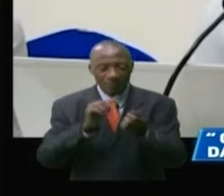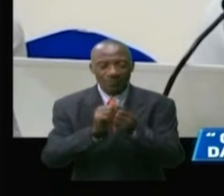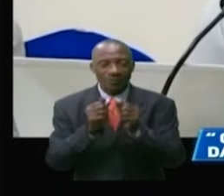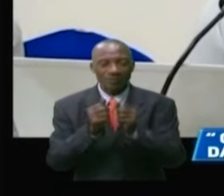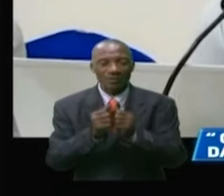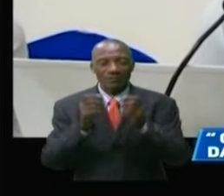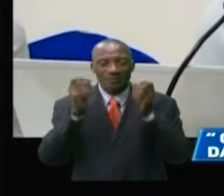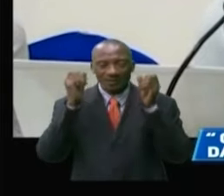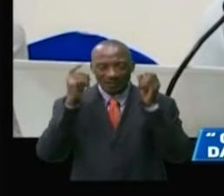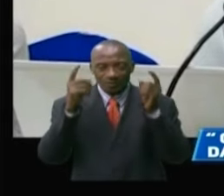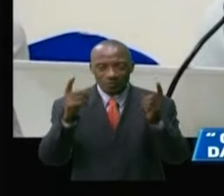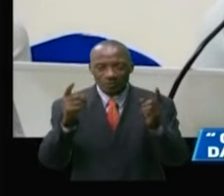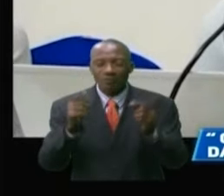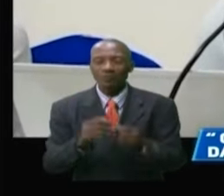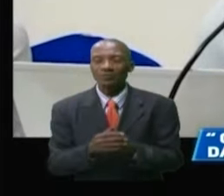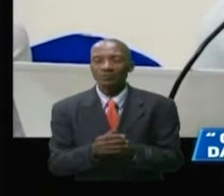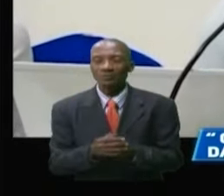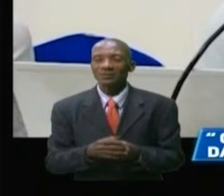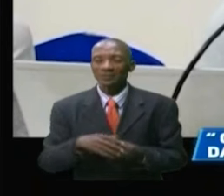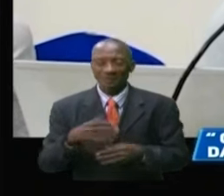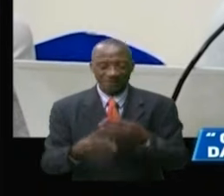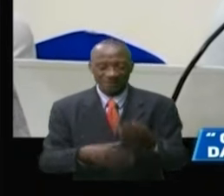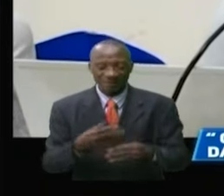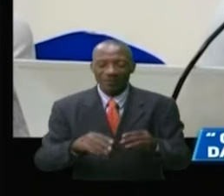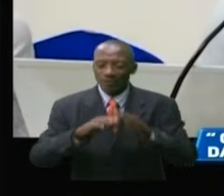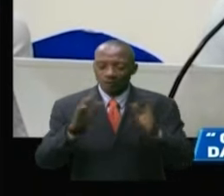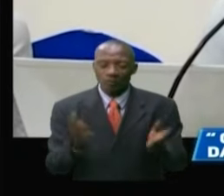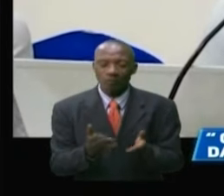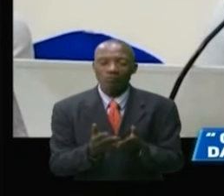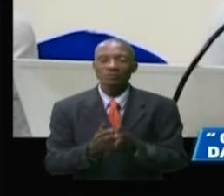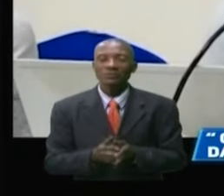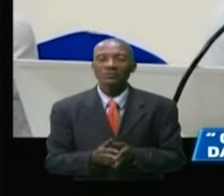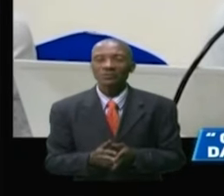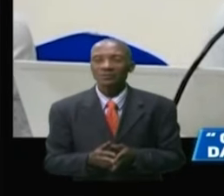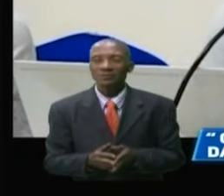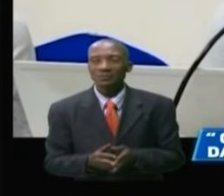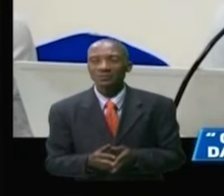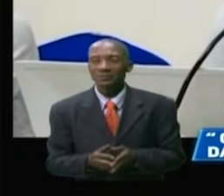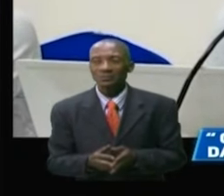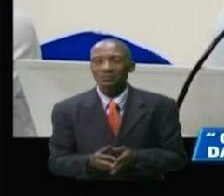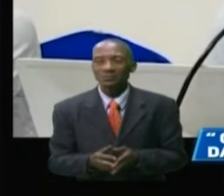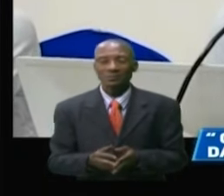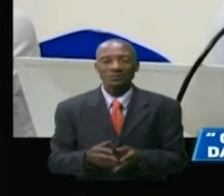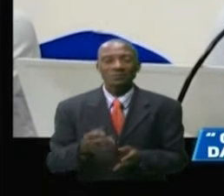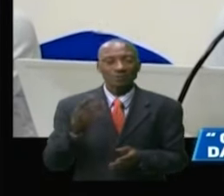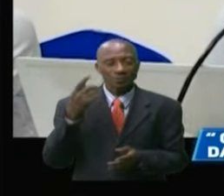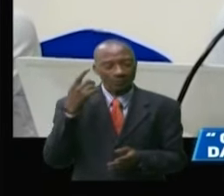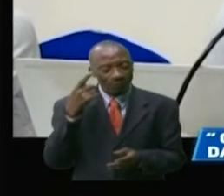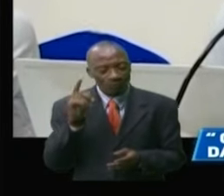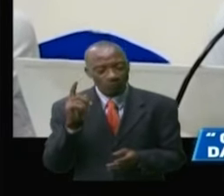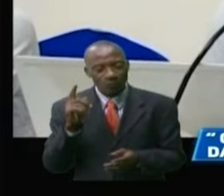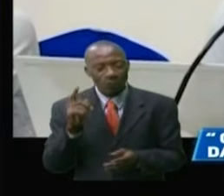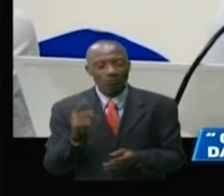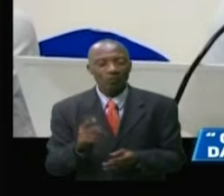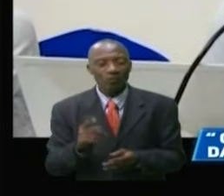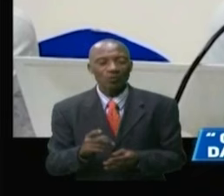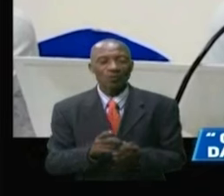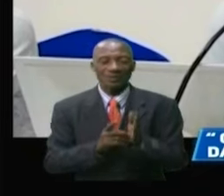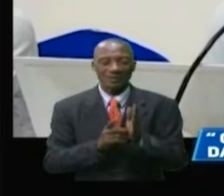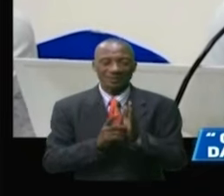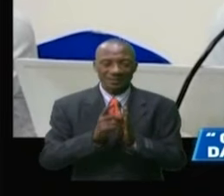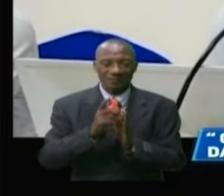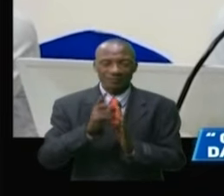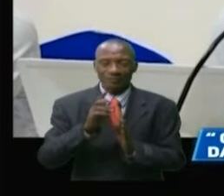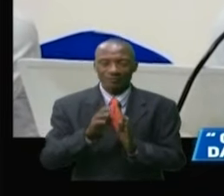et s'exerce tout au long de la vie. Et pour compléter et enrichir l'enseignement formel, tout un éventail